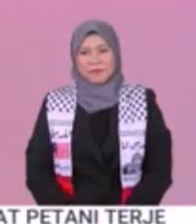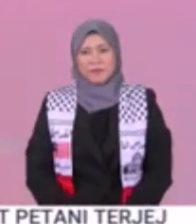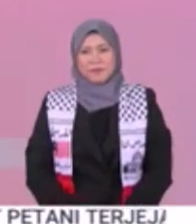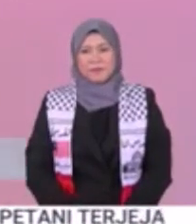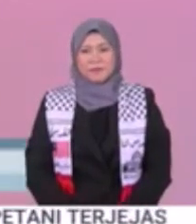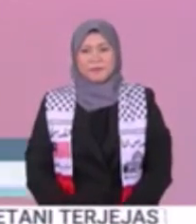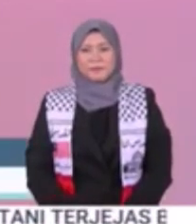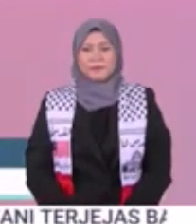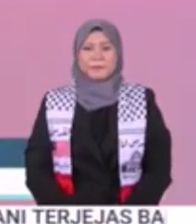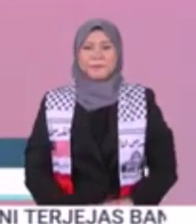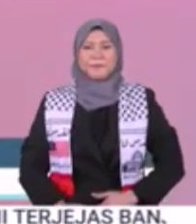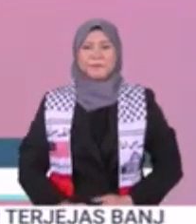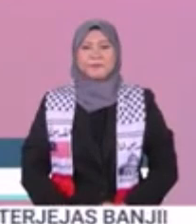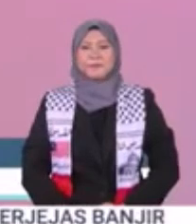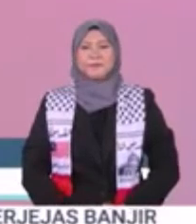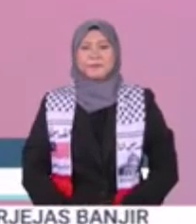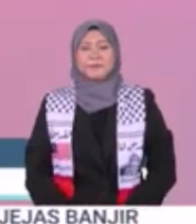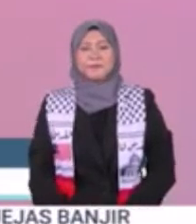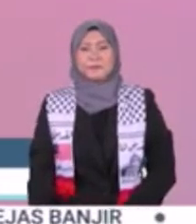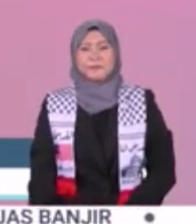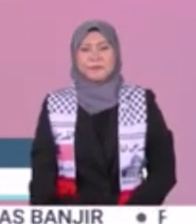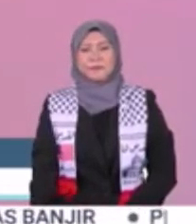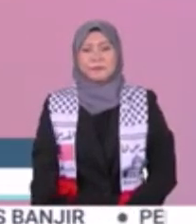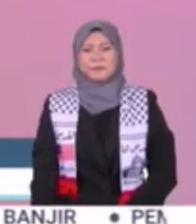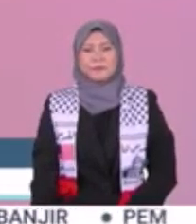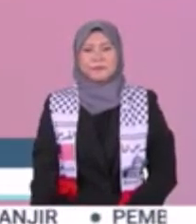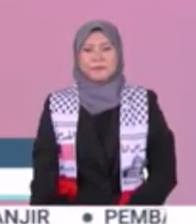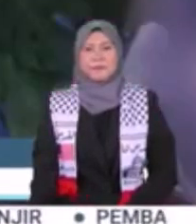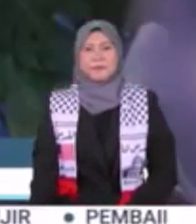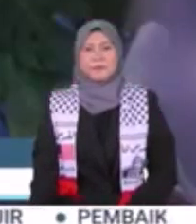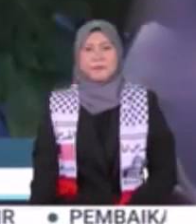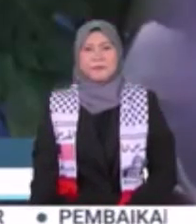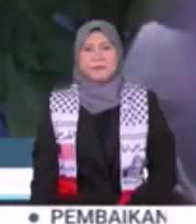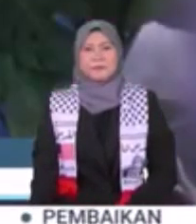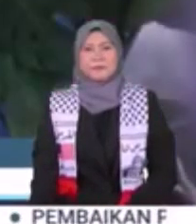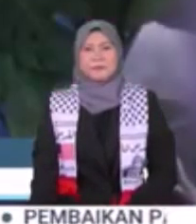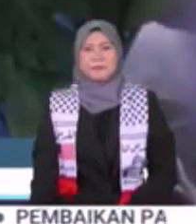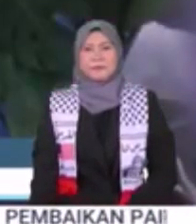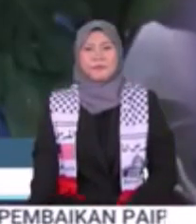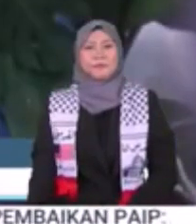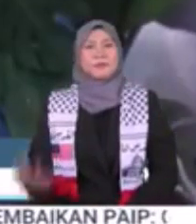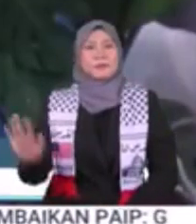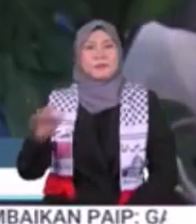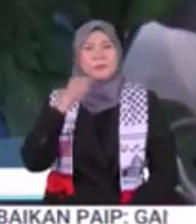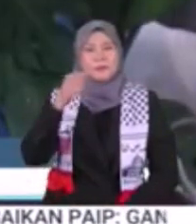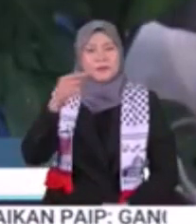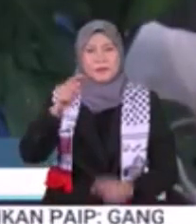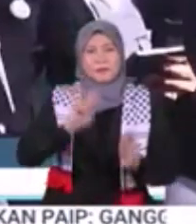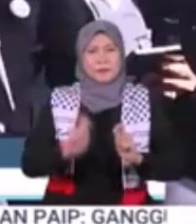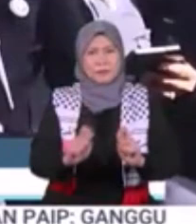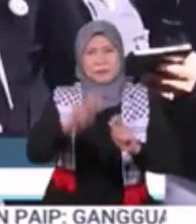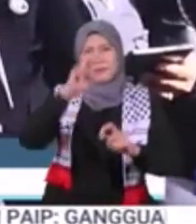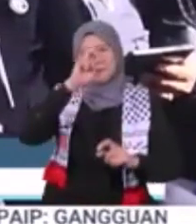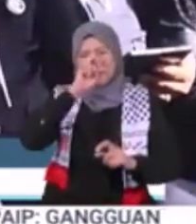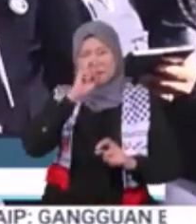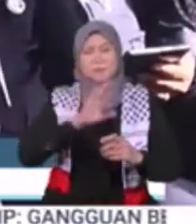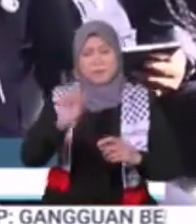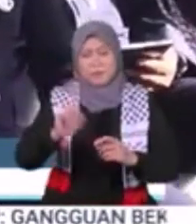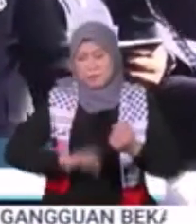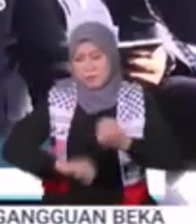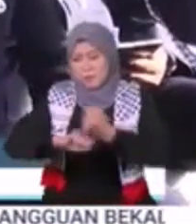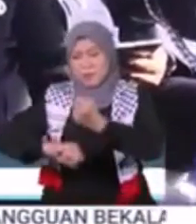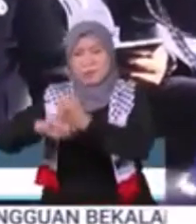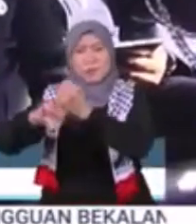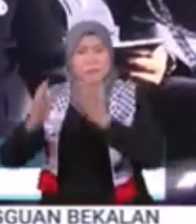mengawal keselamatan perlawanan akhir Piala Malaysia malam ini. Beliau berkata tindakan tegas akan dikenakan terhadap mana-mana penyokong